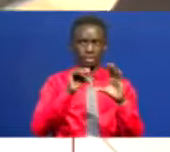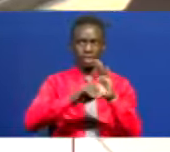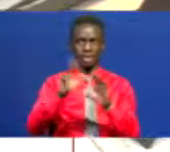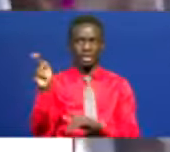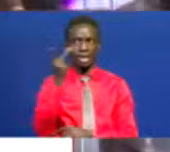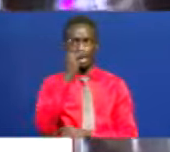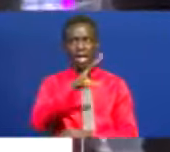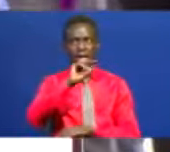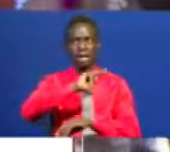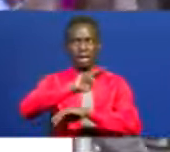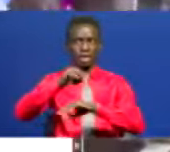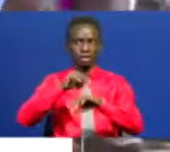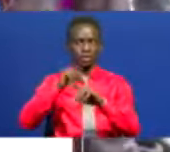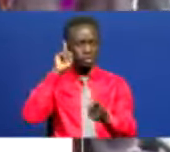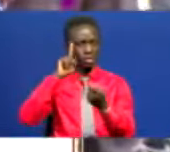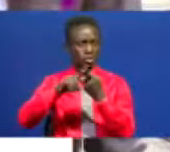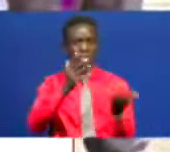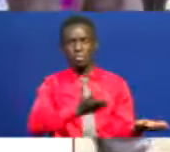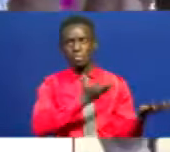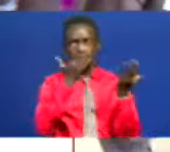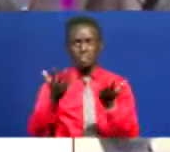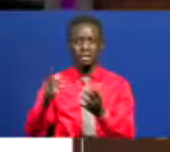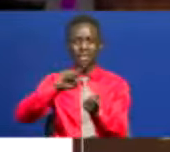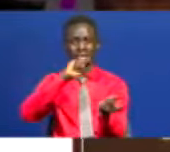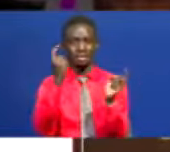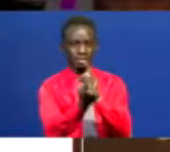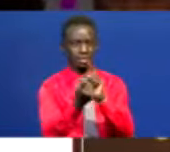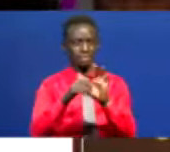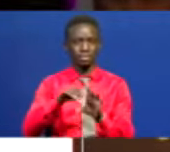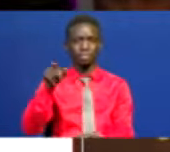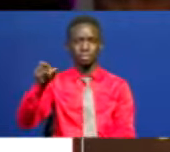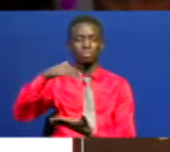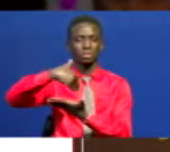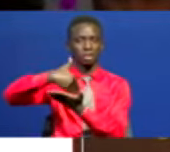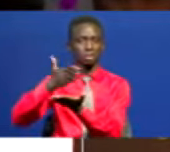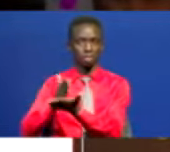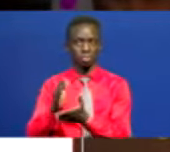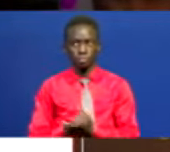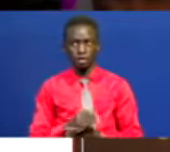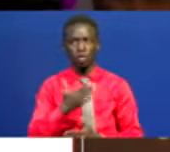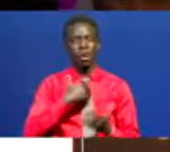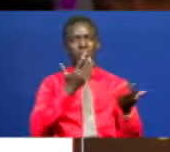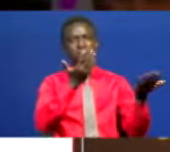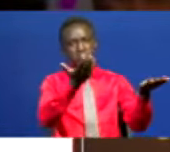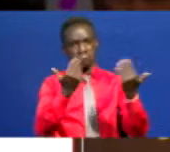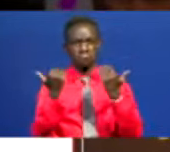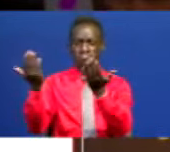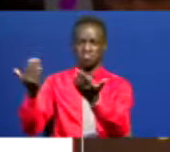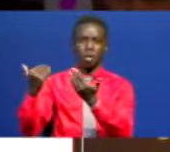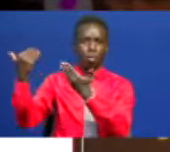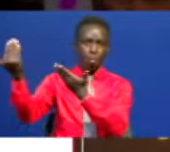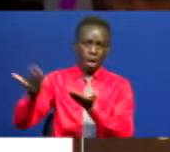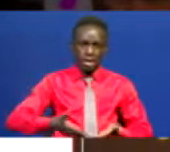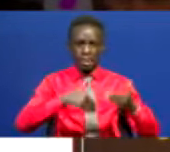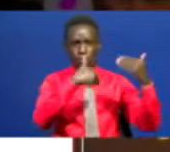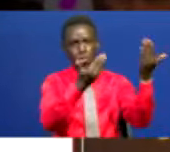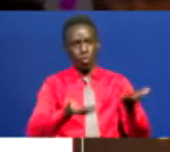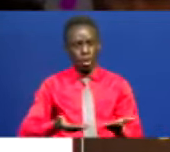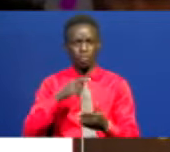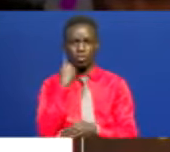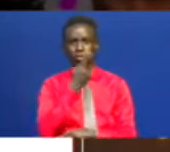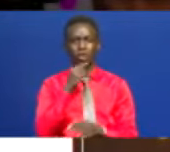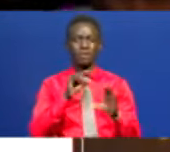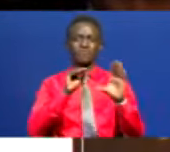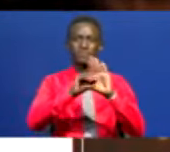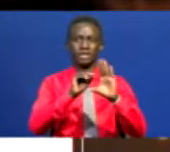ili kuimarisha na kuleta mageuzi katika sekta hiyo. We invite willing investors to come on board through the establishment of modern